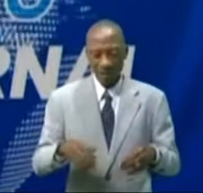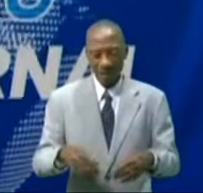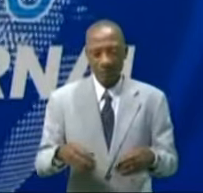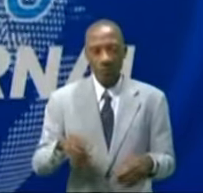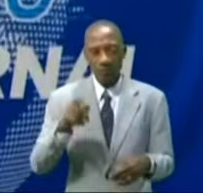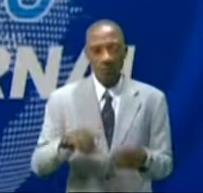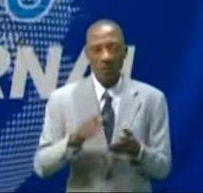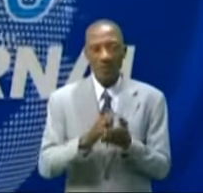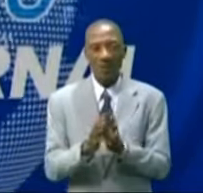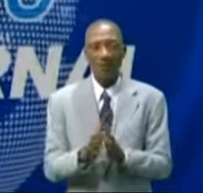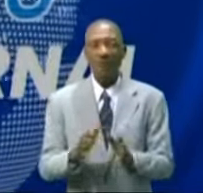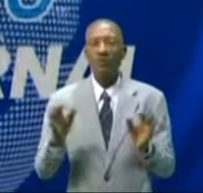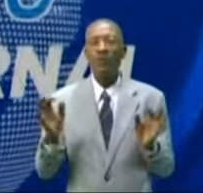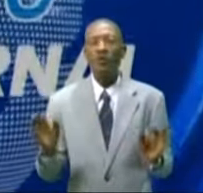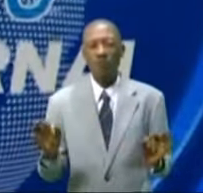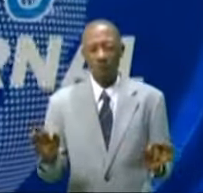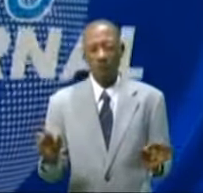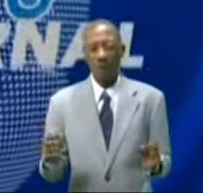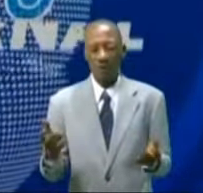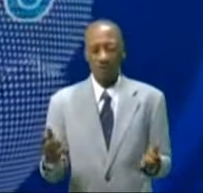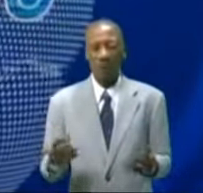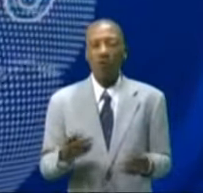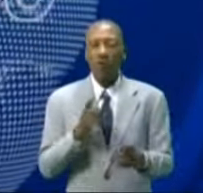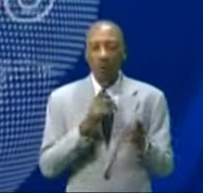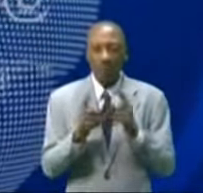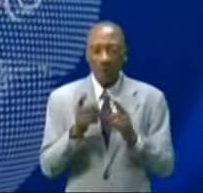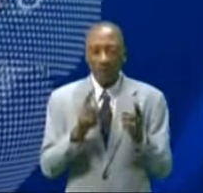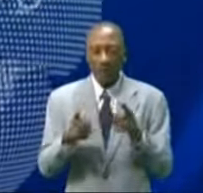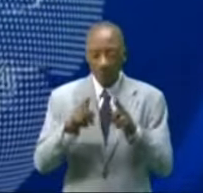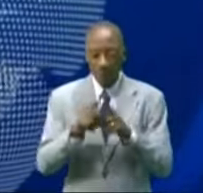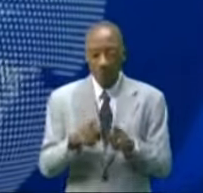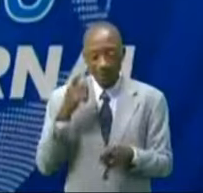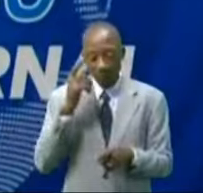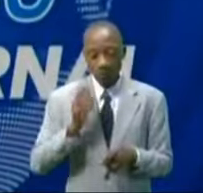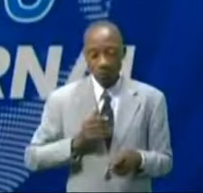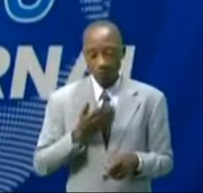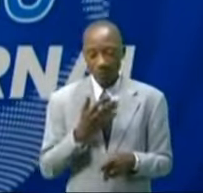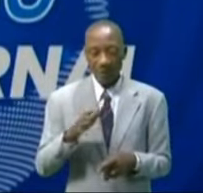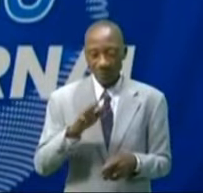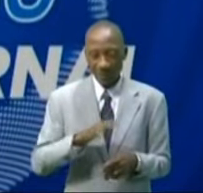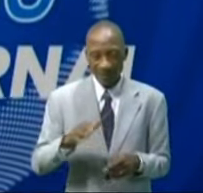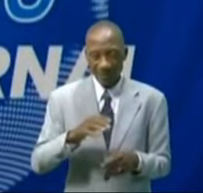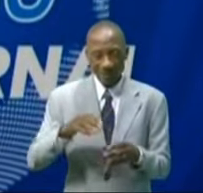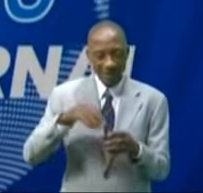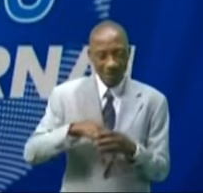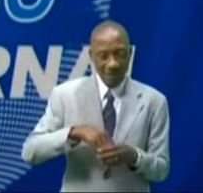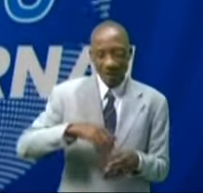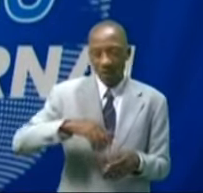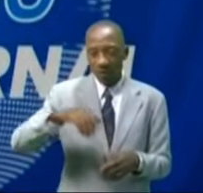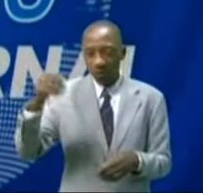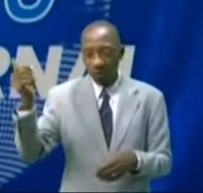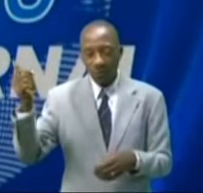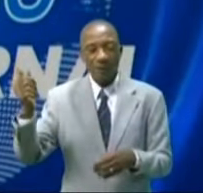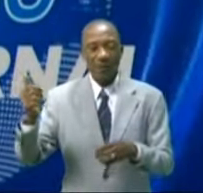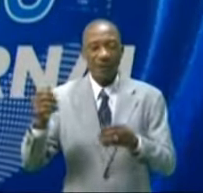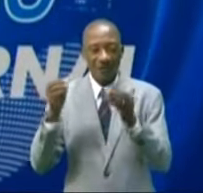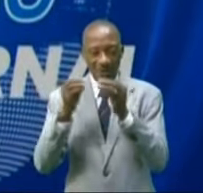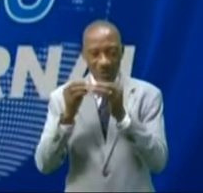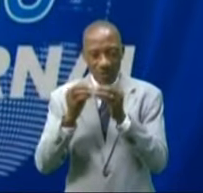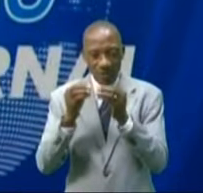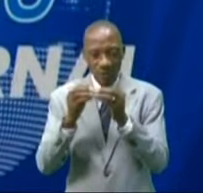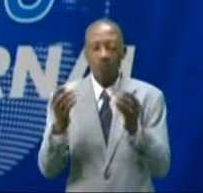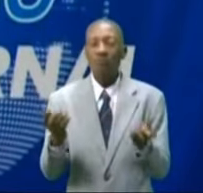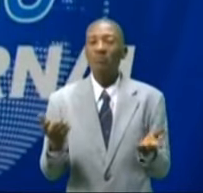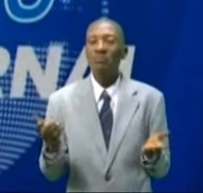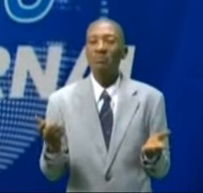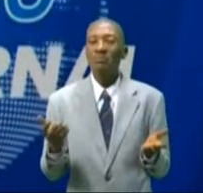été portée au Forum sur les investissements africains à Paris en France par l'Agence nationale de promotion des investissements. ANAPI,